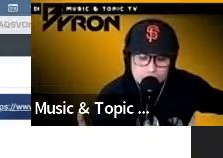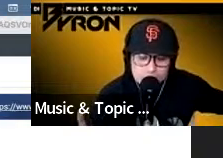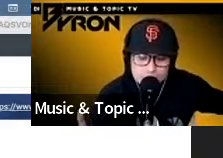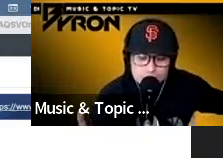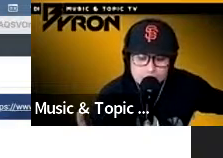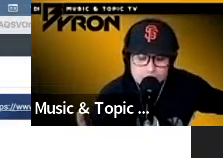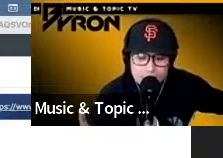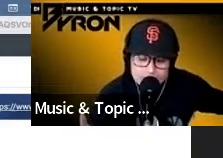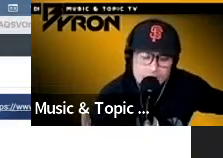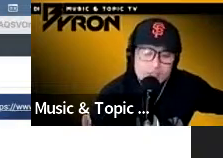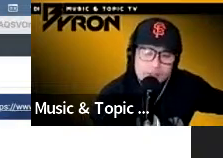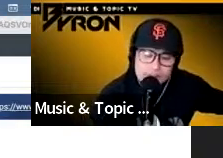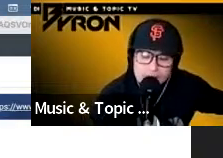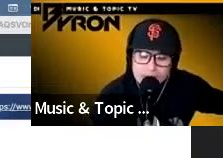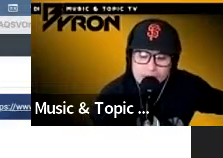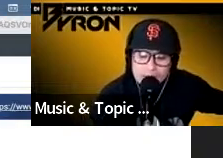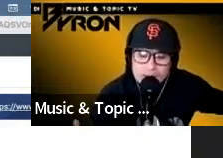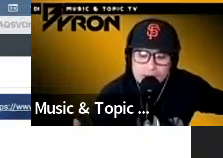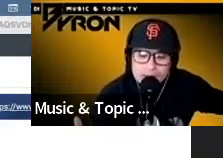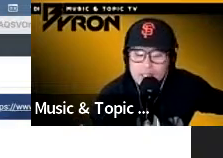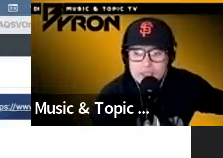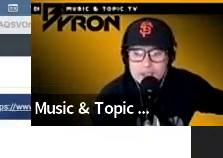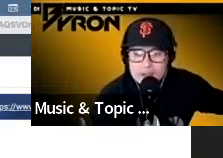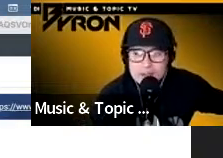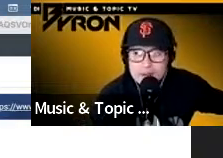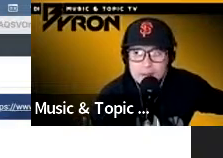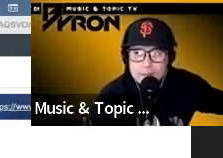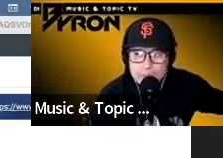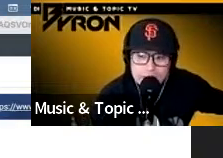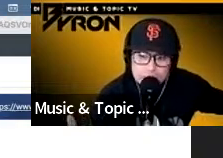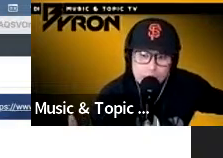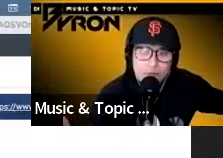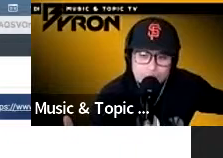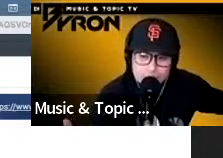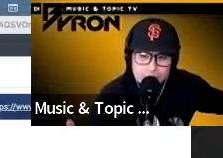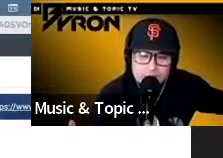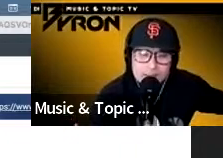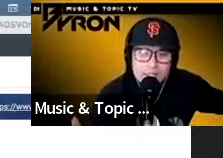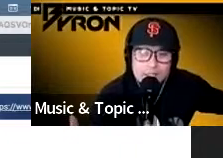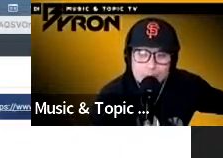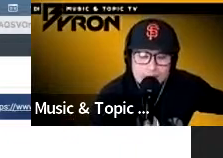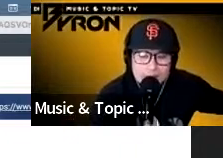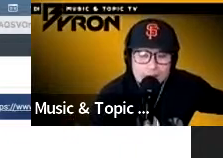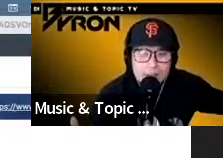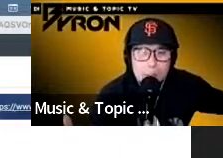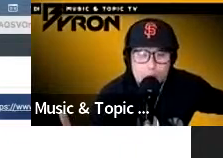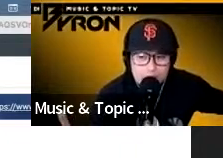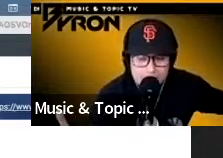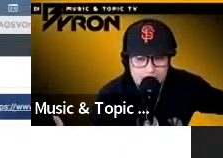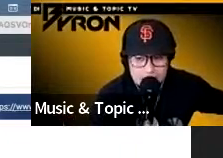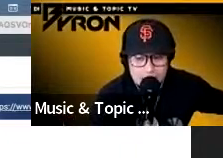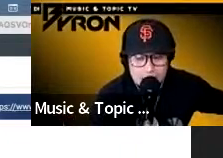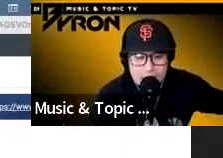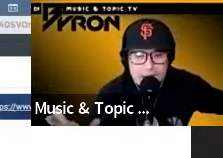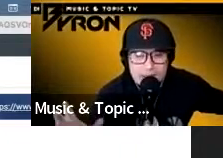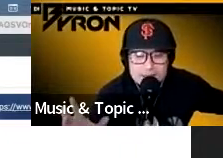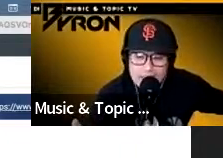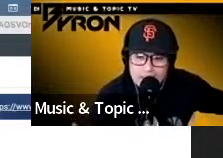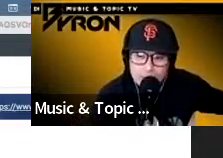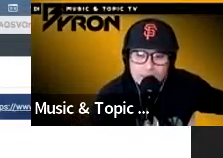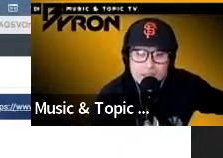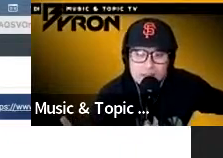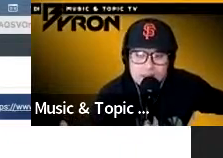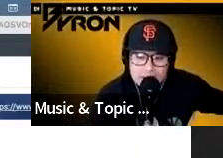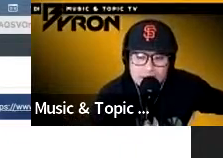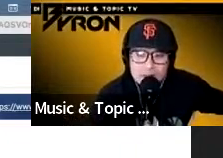we have to also empas here this police officer still innocent until proven guilty ang